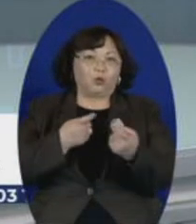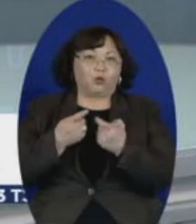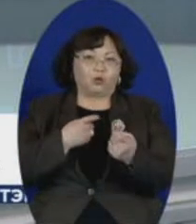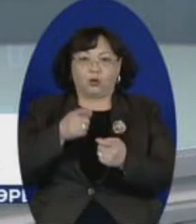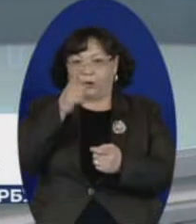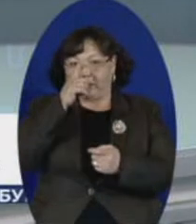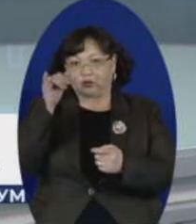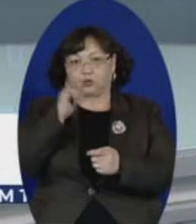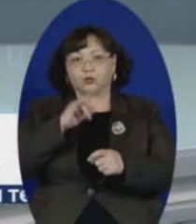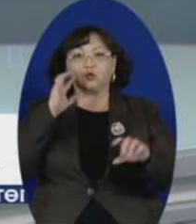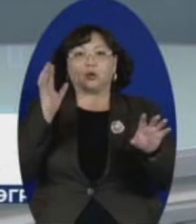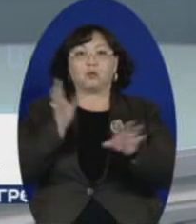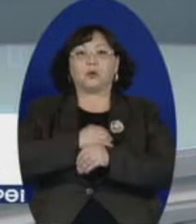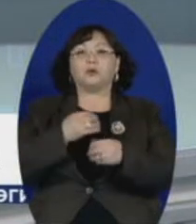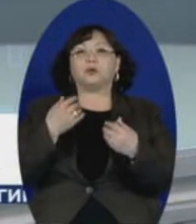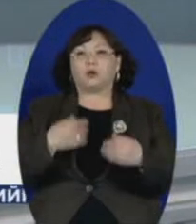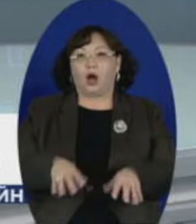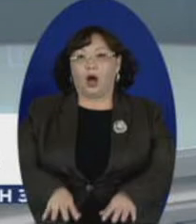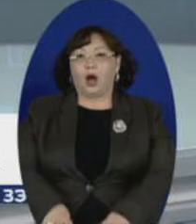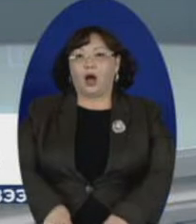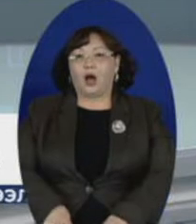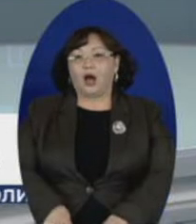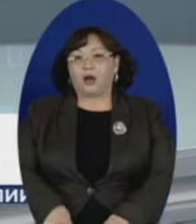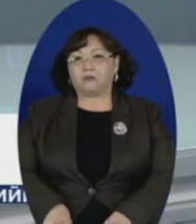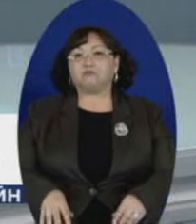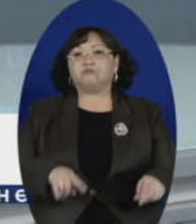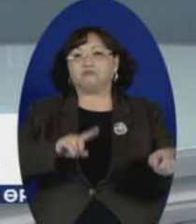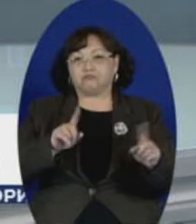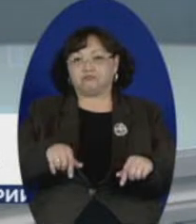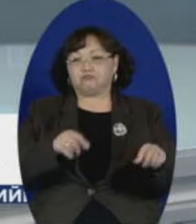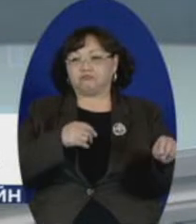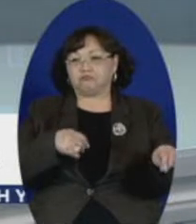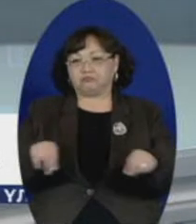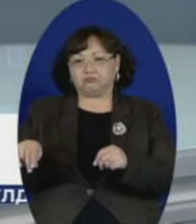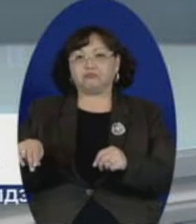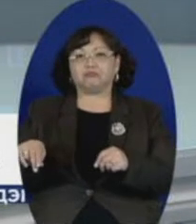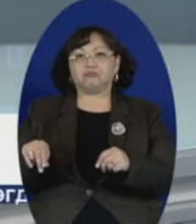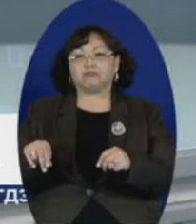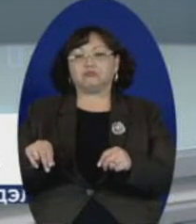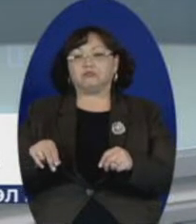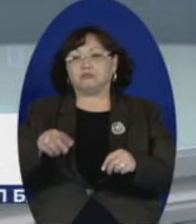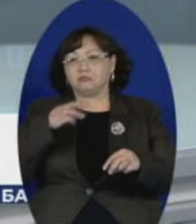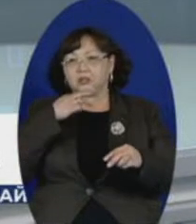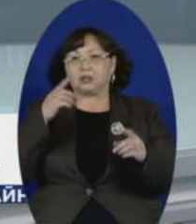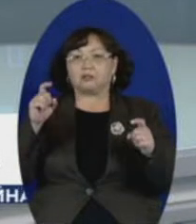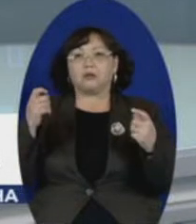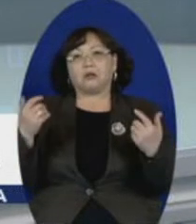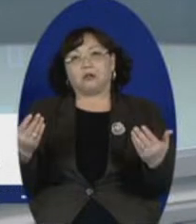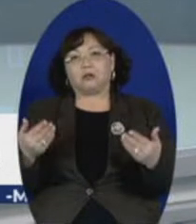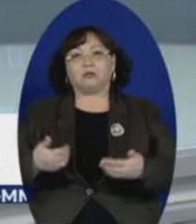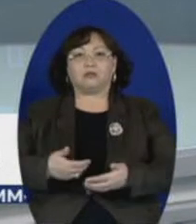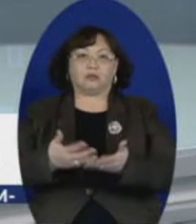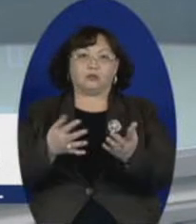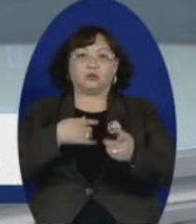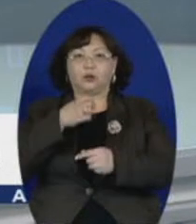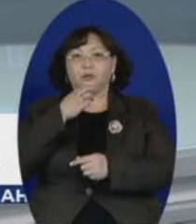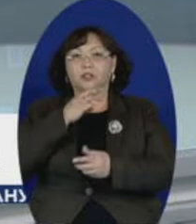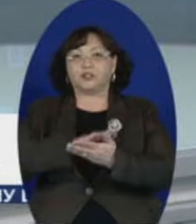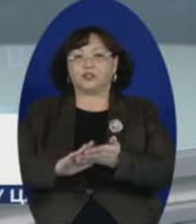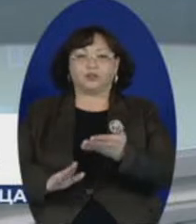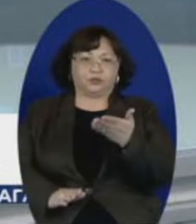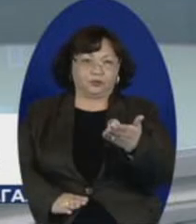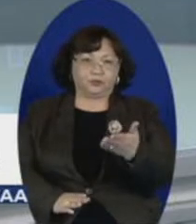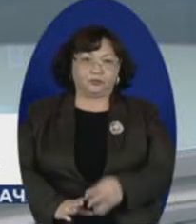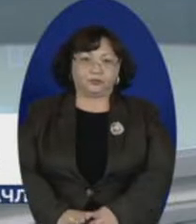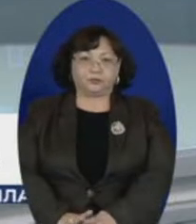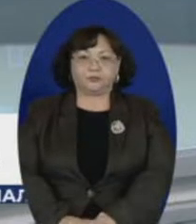олж өндөрлөлөө. Хуралдааны дараа хоёр тал протоколд гарын үсэг зурж хэвлэлийнх нь мэдээлэл өгсөн юм. Москва хотоос манай сурвалжлах багийн ирүүлсэн шинэ мэдээллийг хүлээн